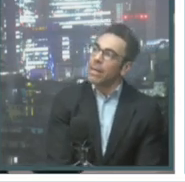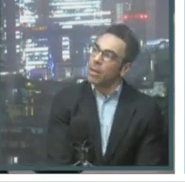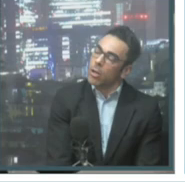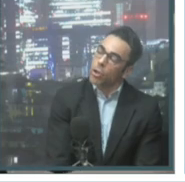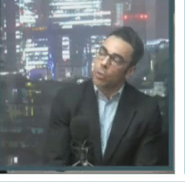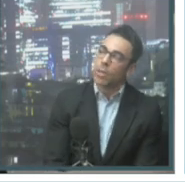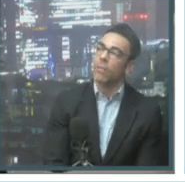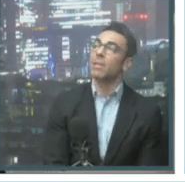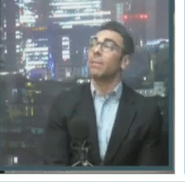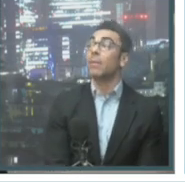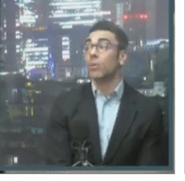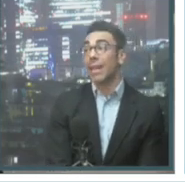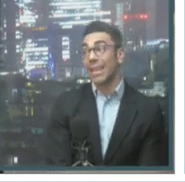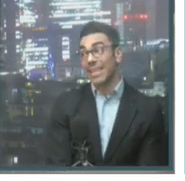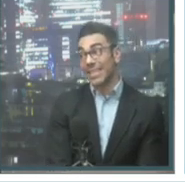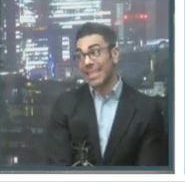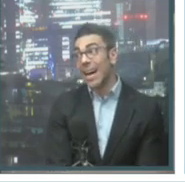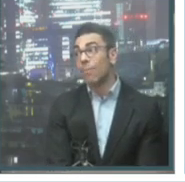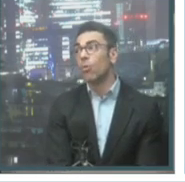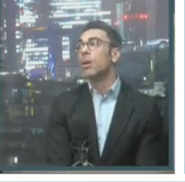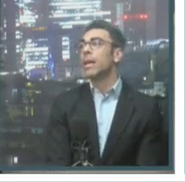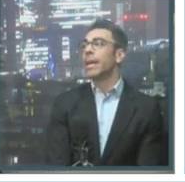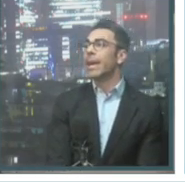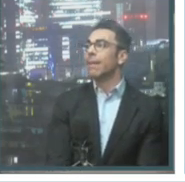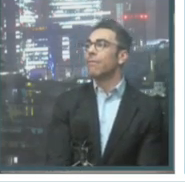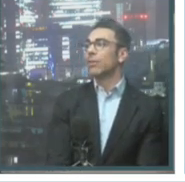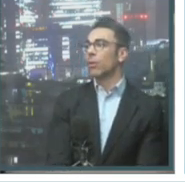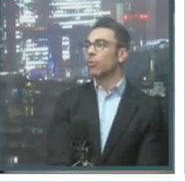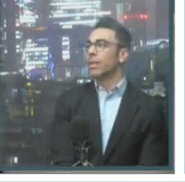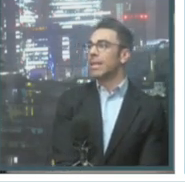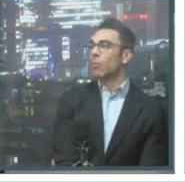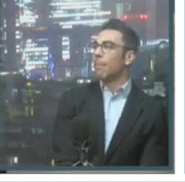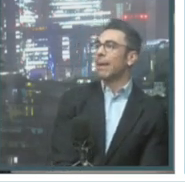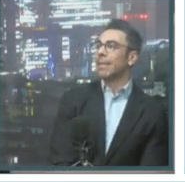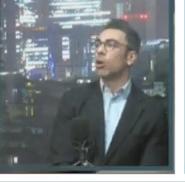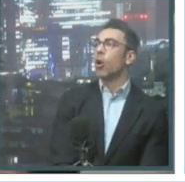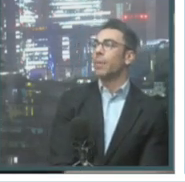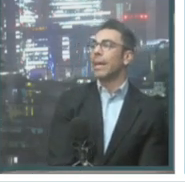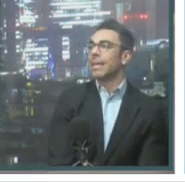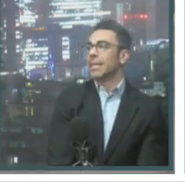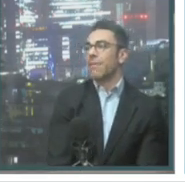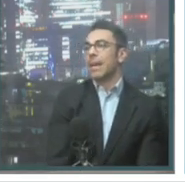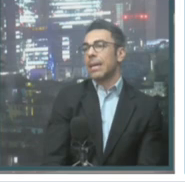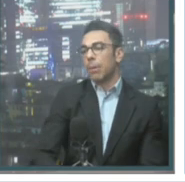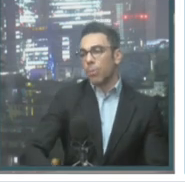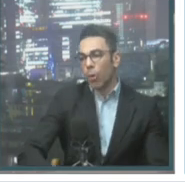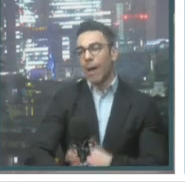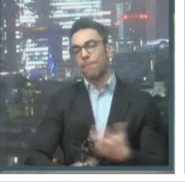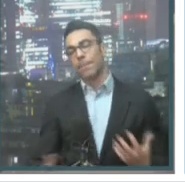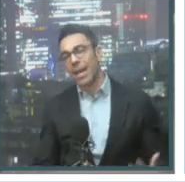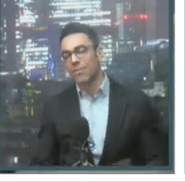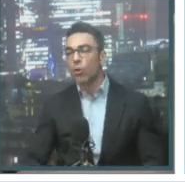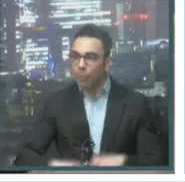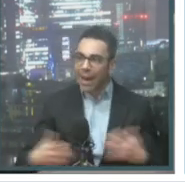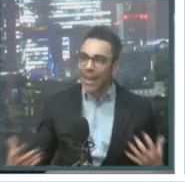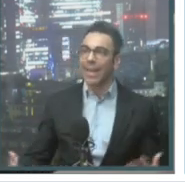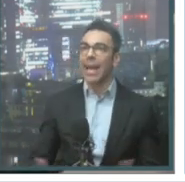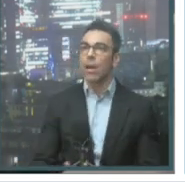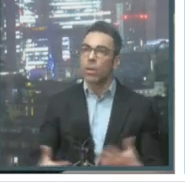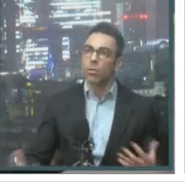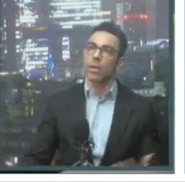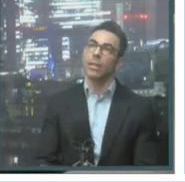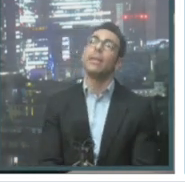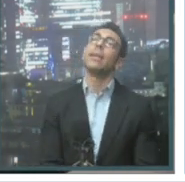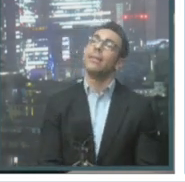sempre il nostro obiettivo è sempre dimostrare chi siamo è il fatto che utilizziamo la parte comica serve anche proprio a a sviluppare a